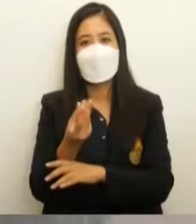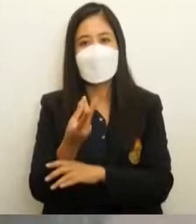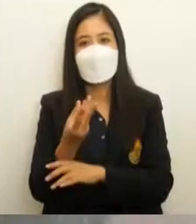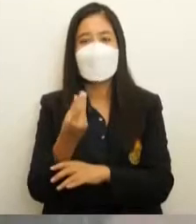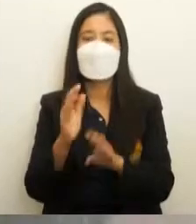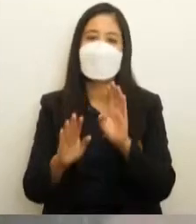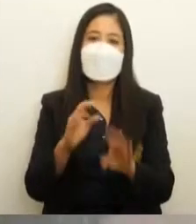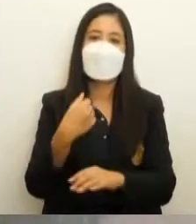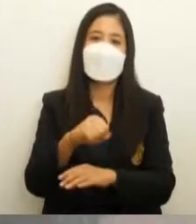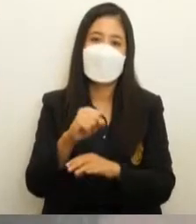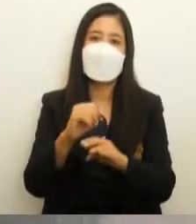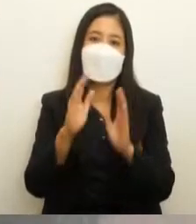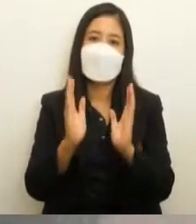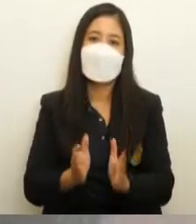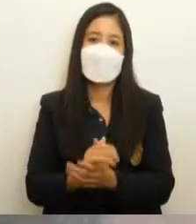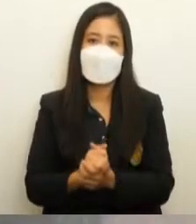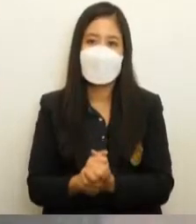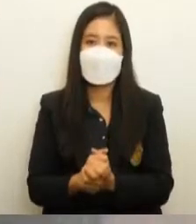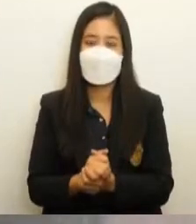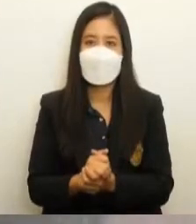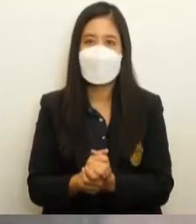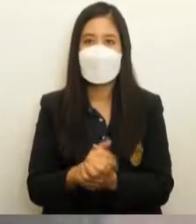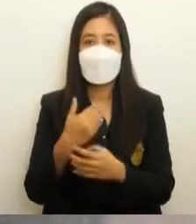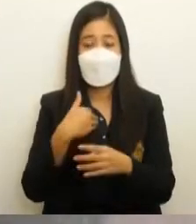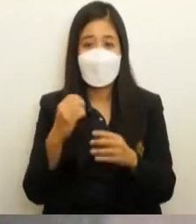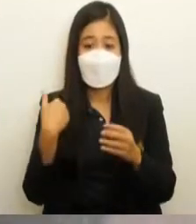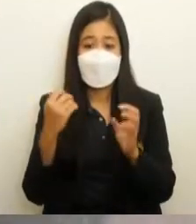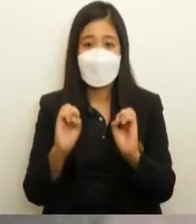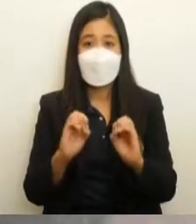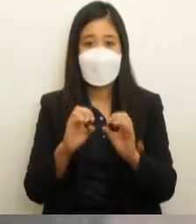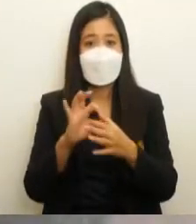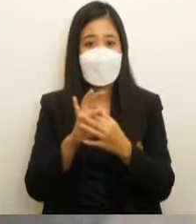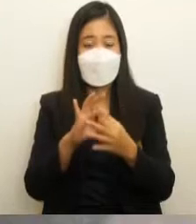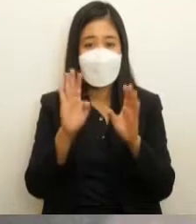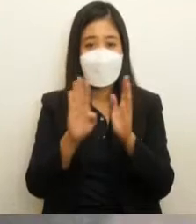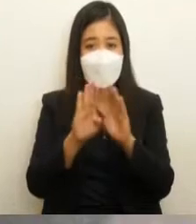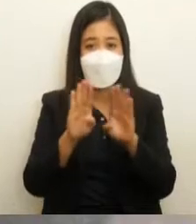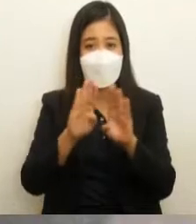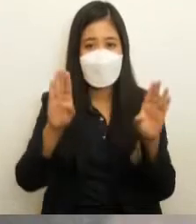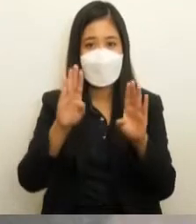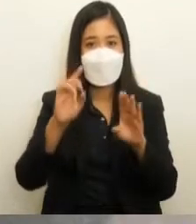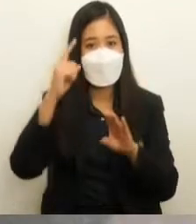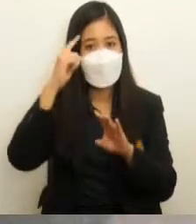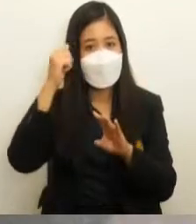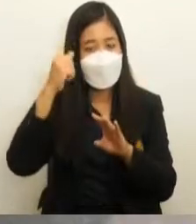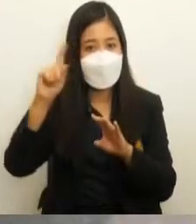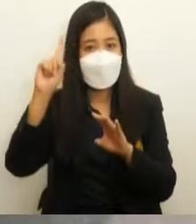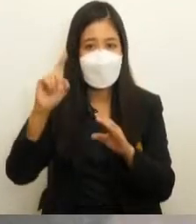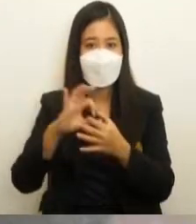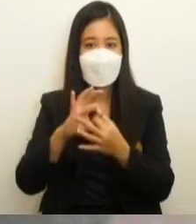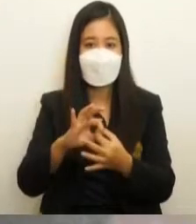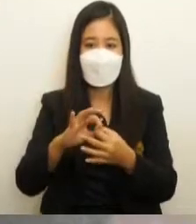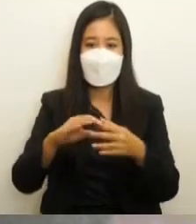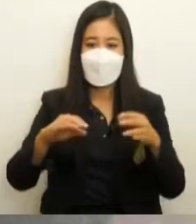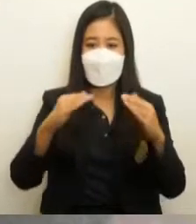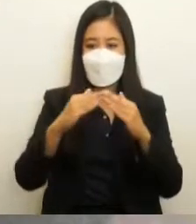นครับผม อ๋อโอเคนะคะแล้วเรื่องการเรียนการสอนนี่คือเรียกว่าเปิดเทอมวันแรกพร้อมทุกอย่างทั้งเรื่องของกายภา